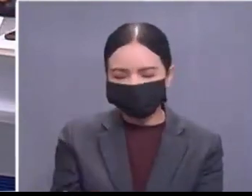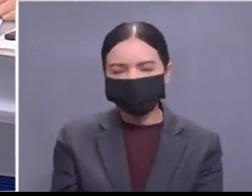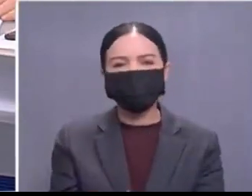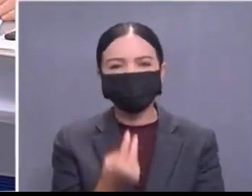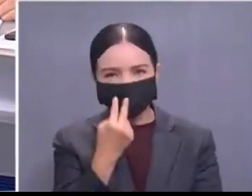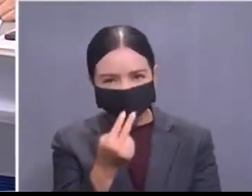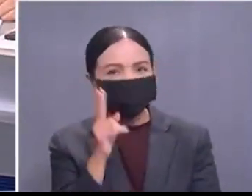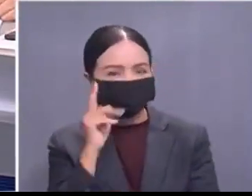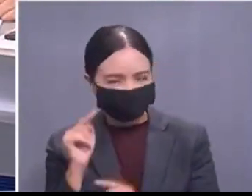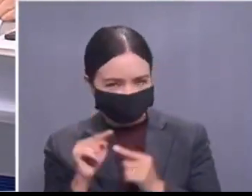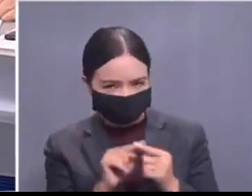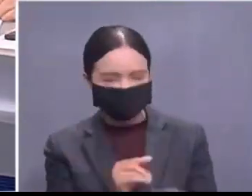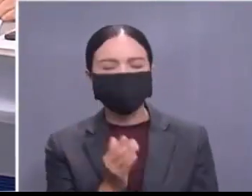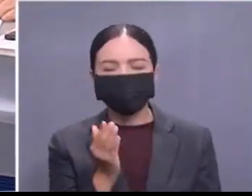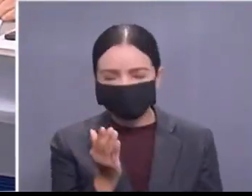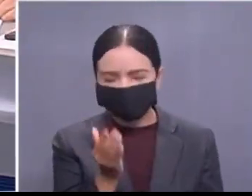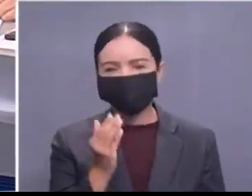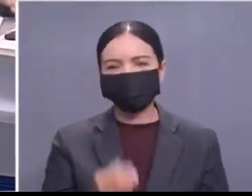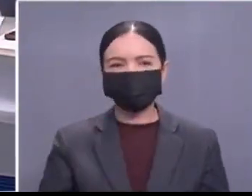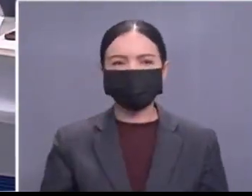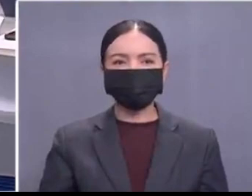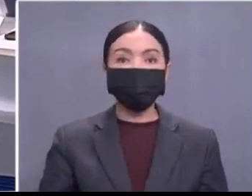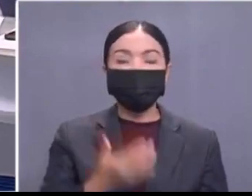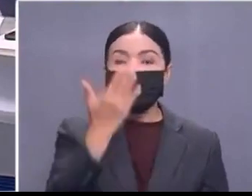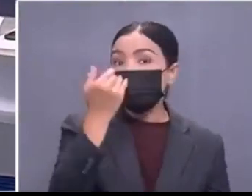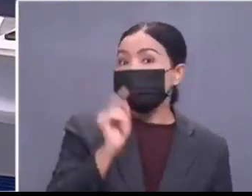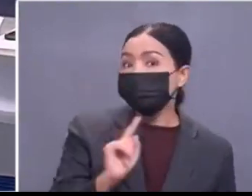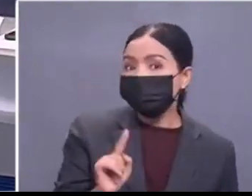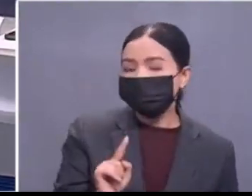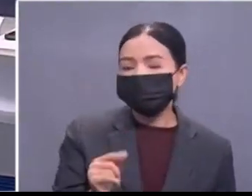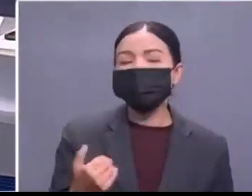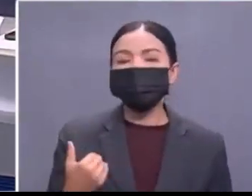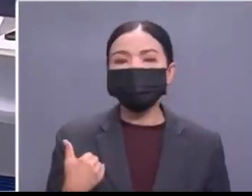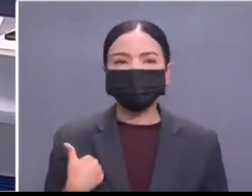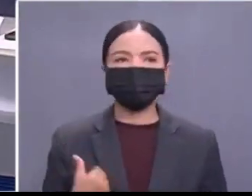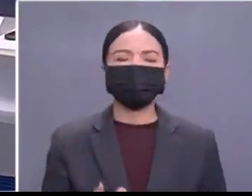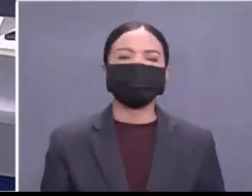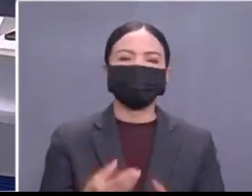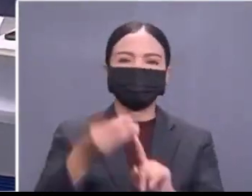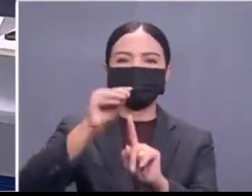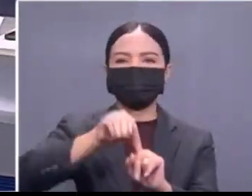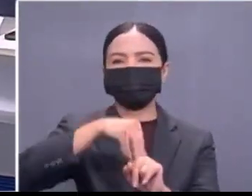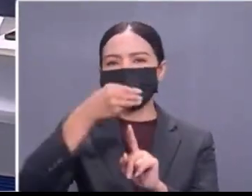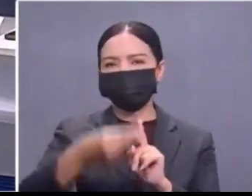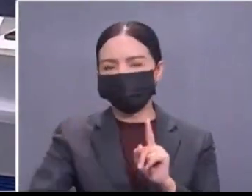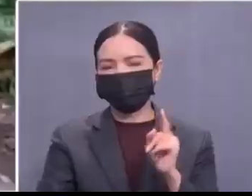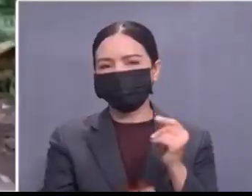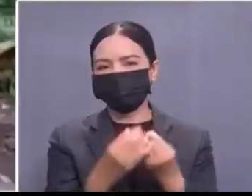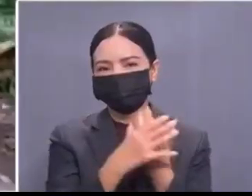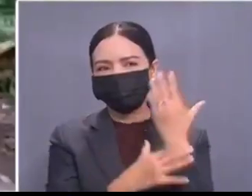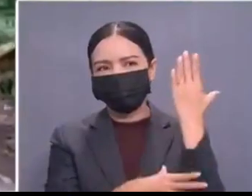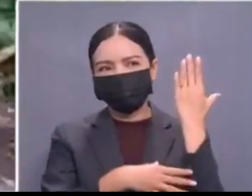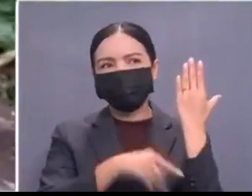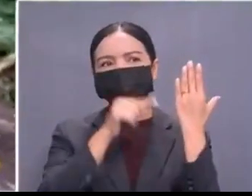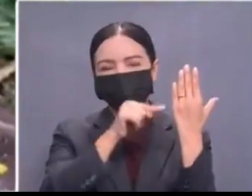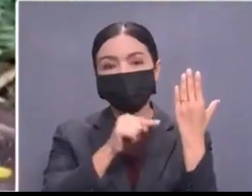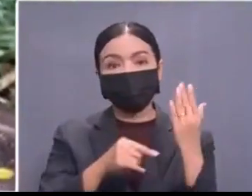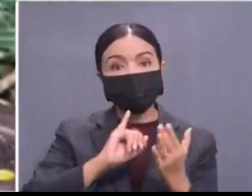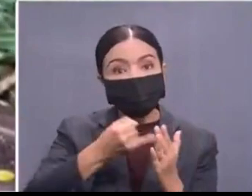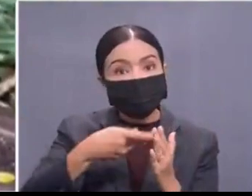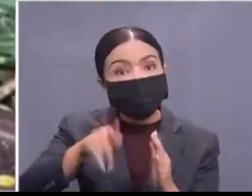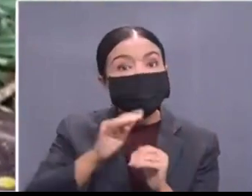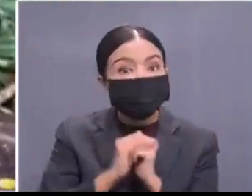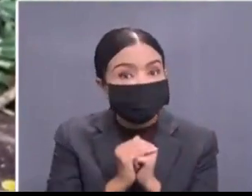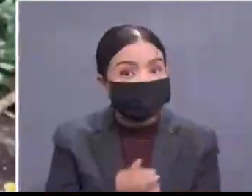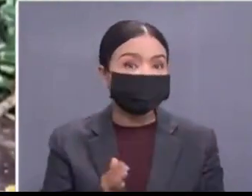ข่าวต่อไปนี้นะฮะอเพราะว่ามีเรื่องราวของกล้วยตานีครับอ่าจังหวัดปราจีนบุรีครับ